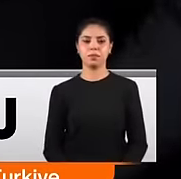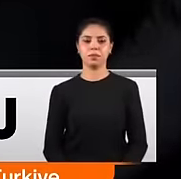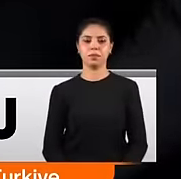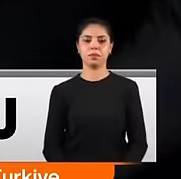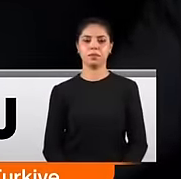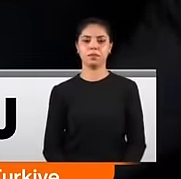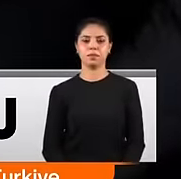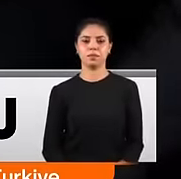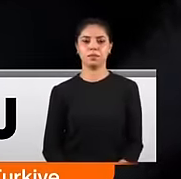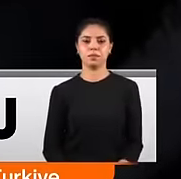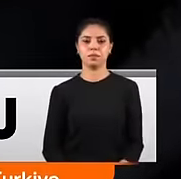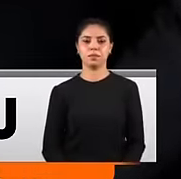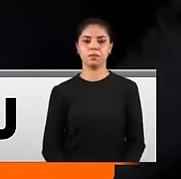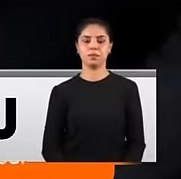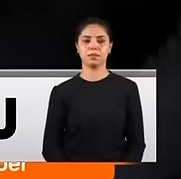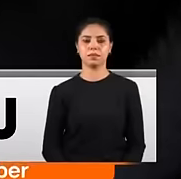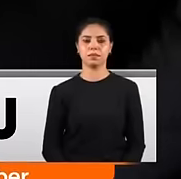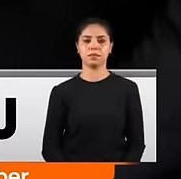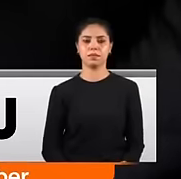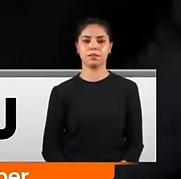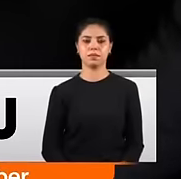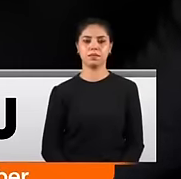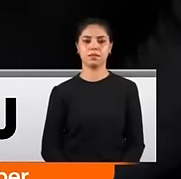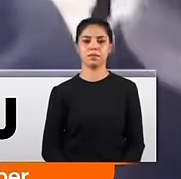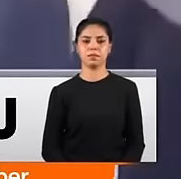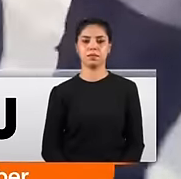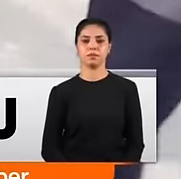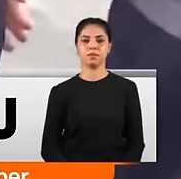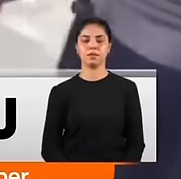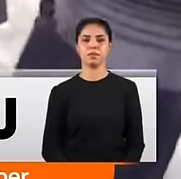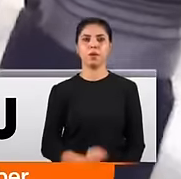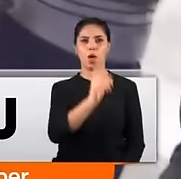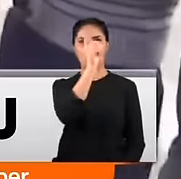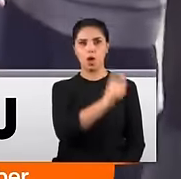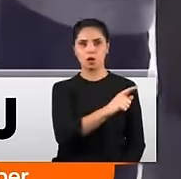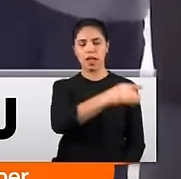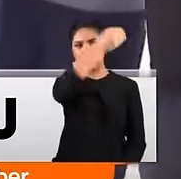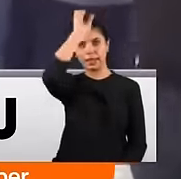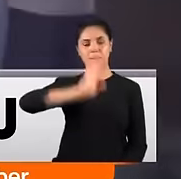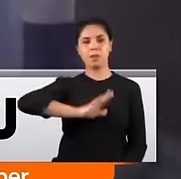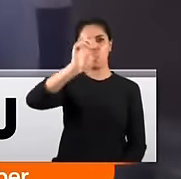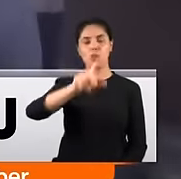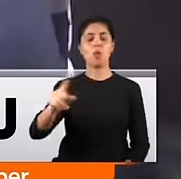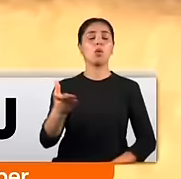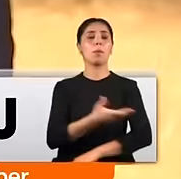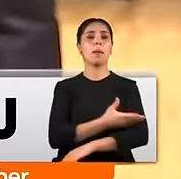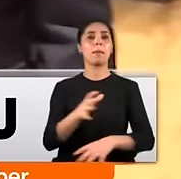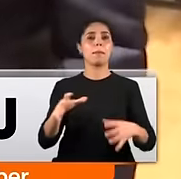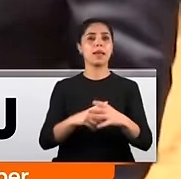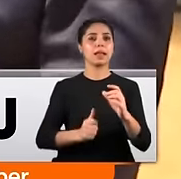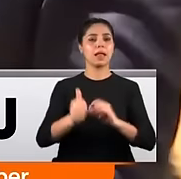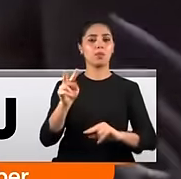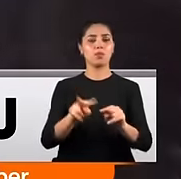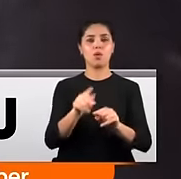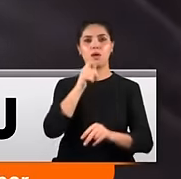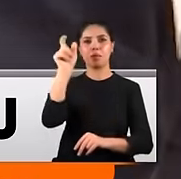seviyede İstanbul'a destek olacağını tarafıma iletti. Özel, İmamoğlu'nun Memleket Partisi Genel Başkanı Muharrem İnce ile iki